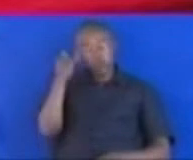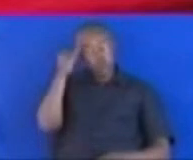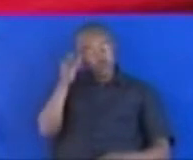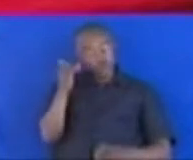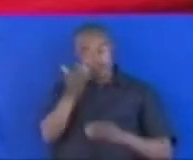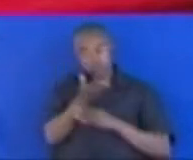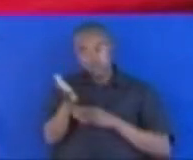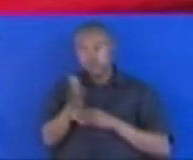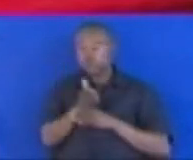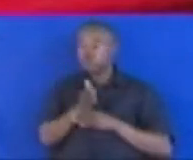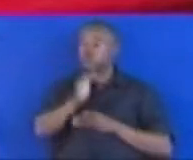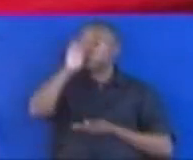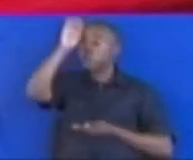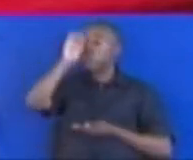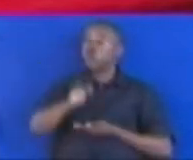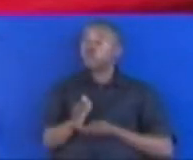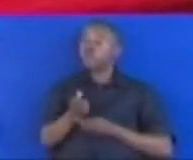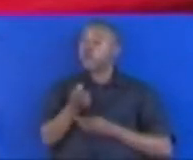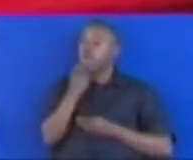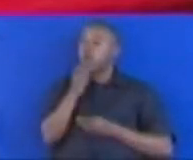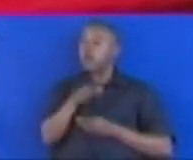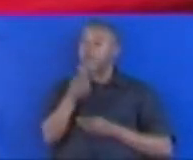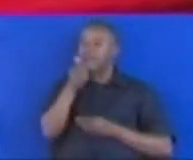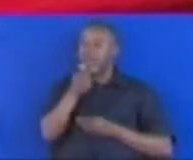mwingine ni uhaba wa dawa nchini.